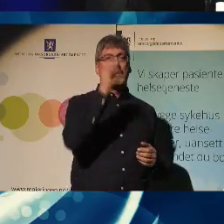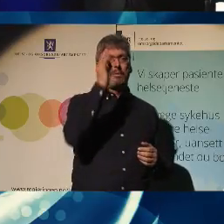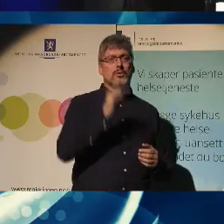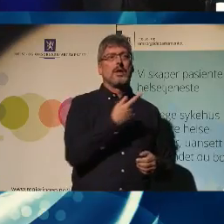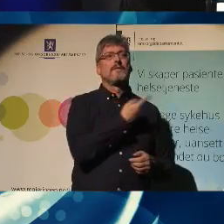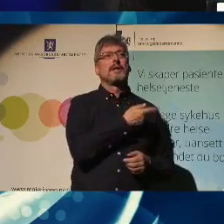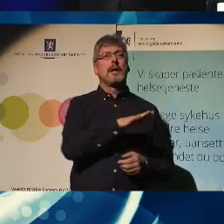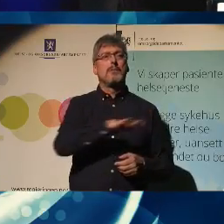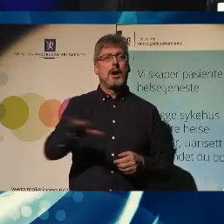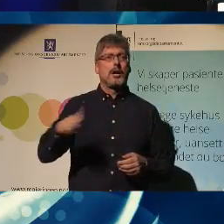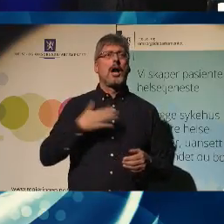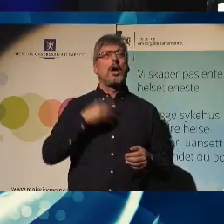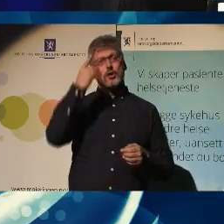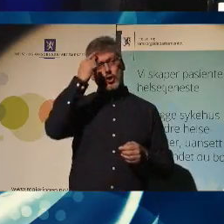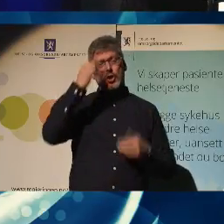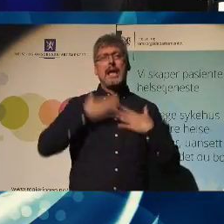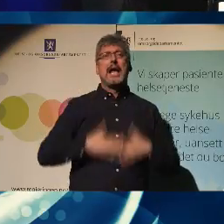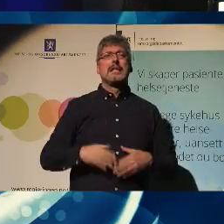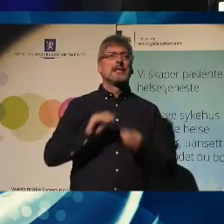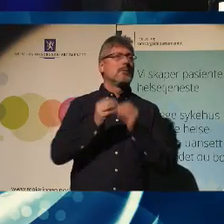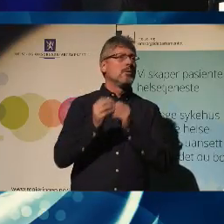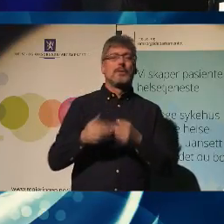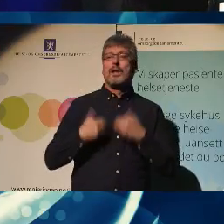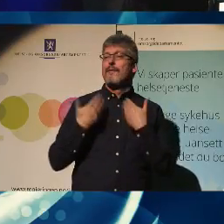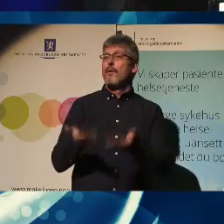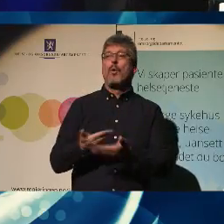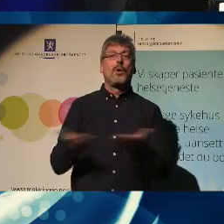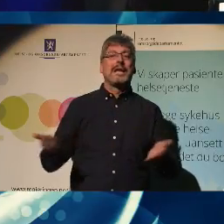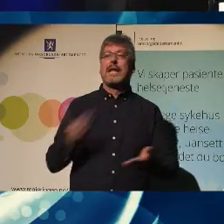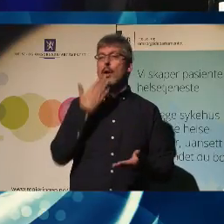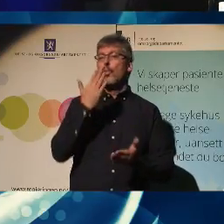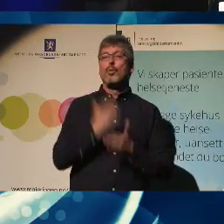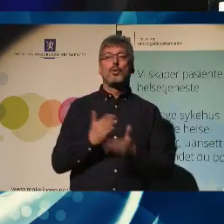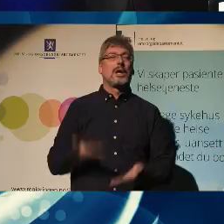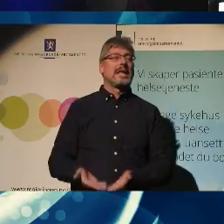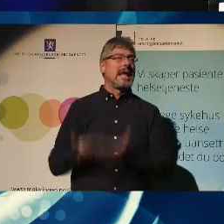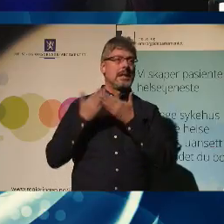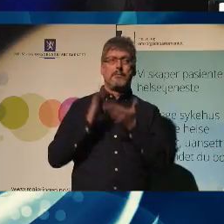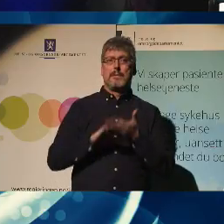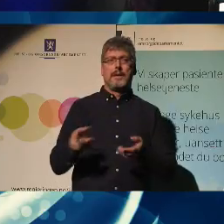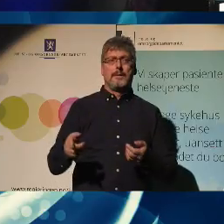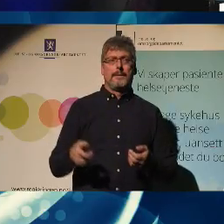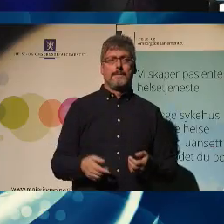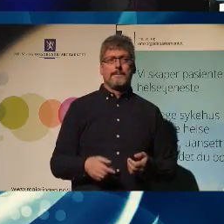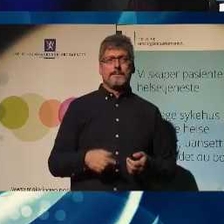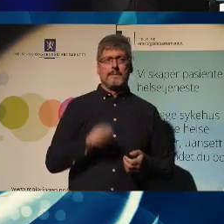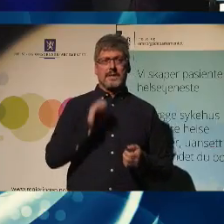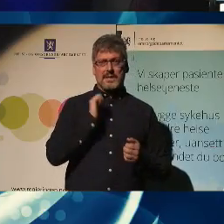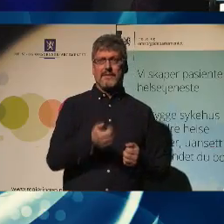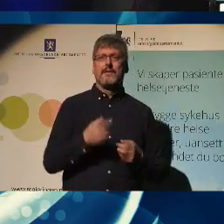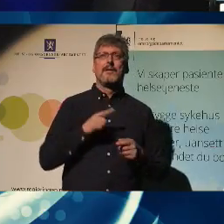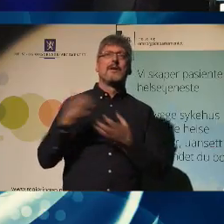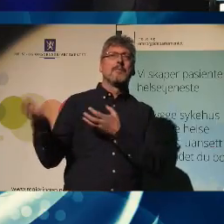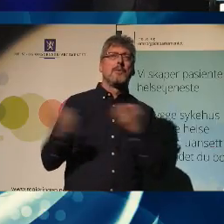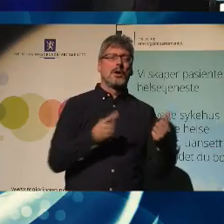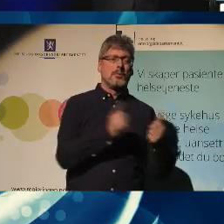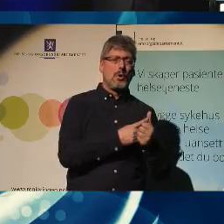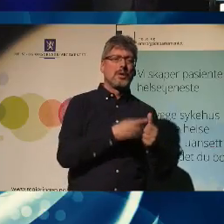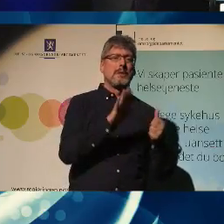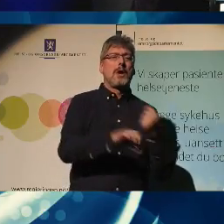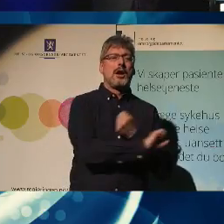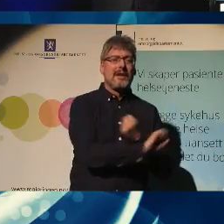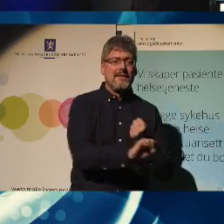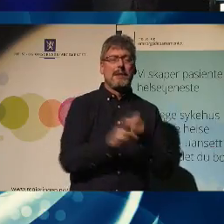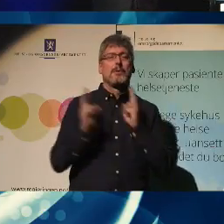barna har psykiske helseproblemer som de ikke får god nok hjelp med. Og det er naturligvis mangler både i barnevernet og